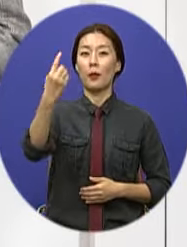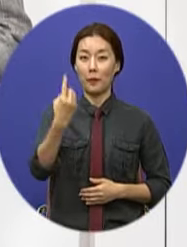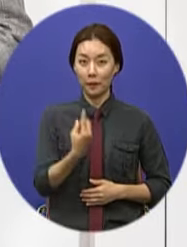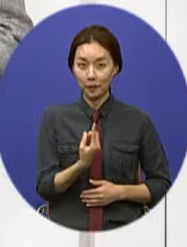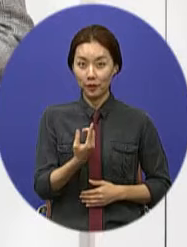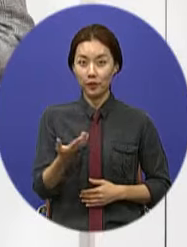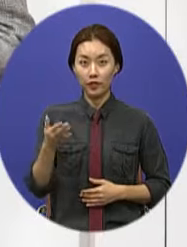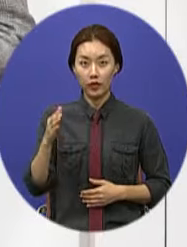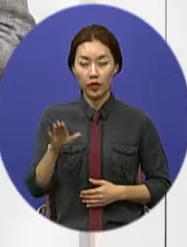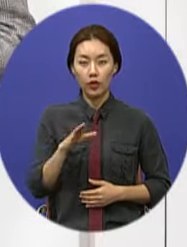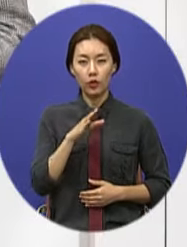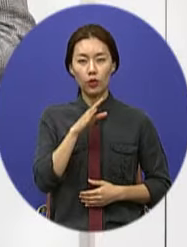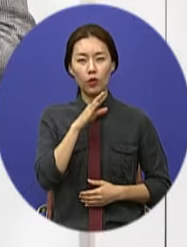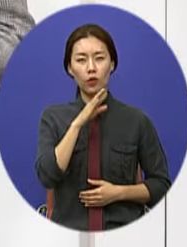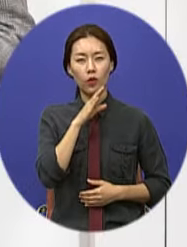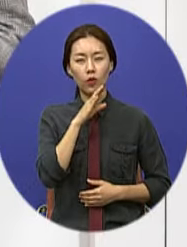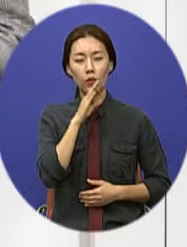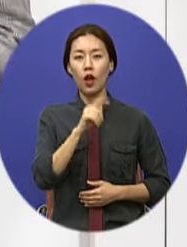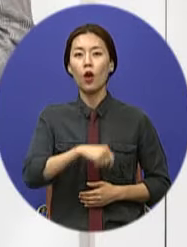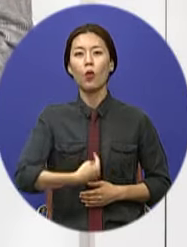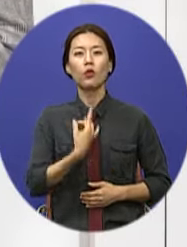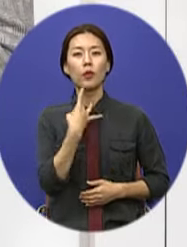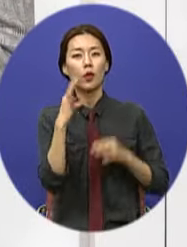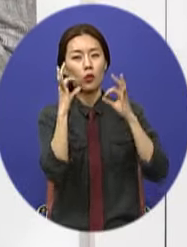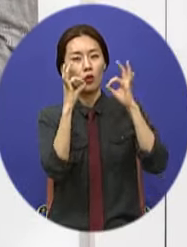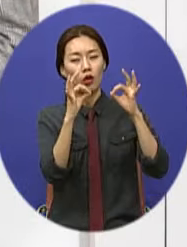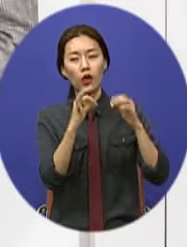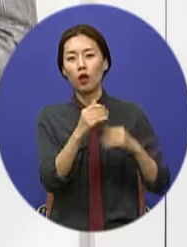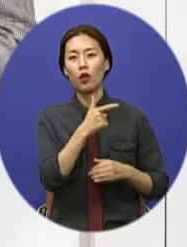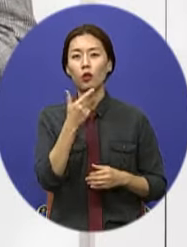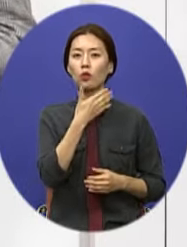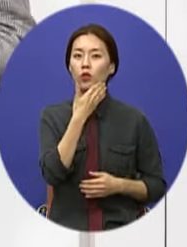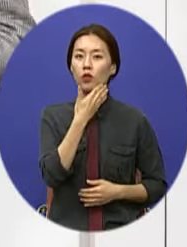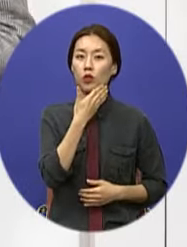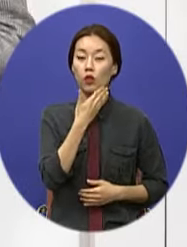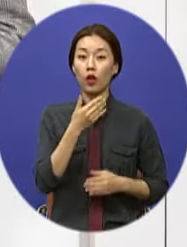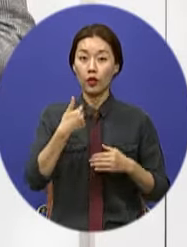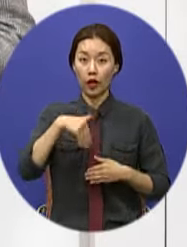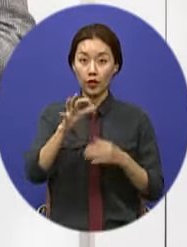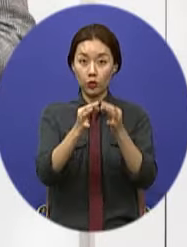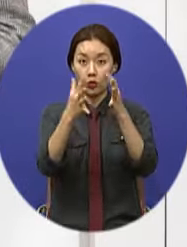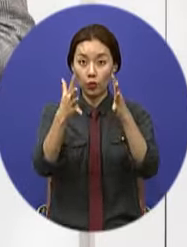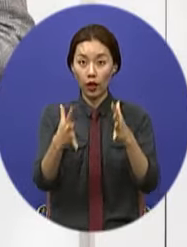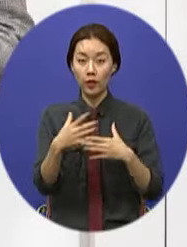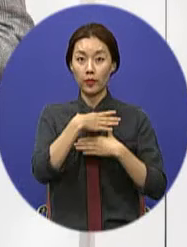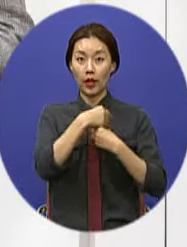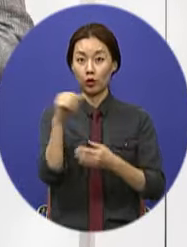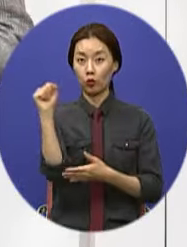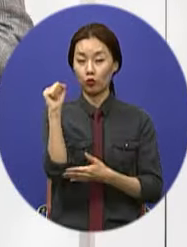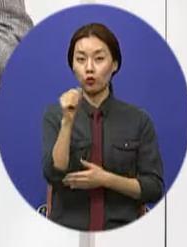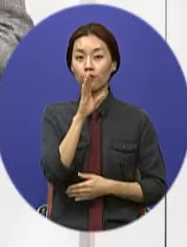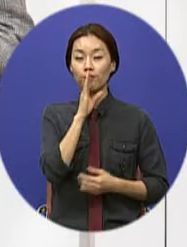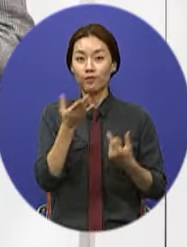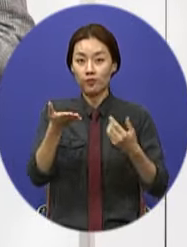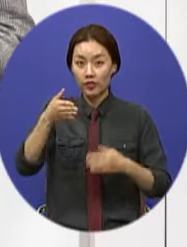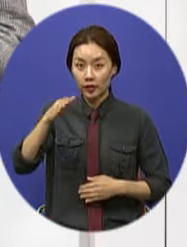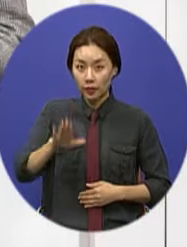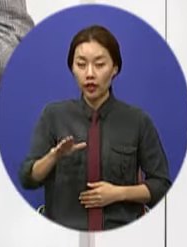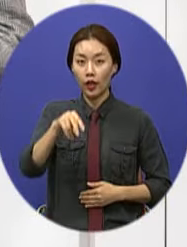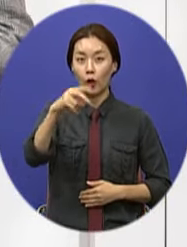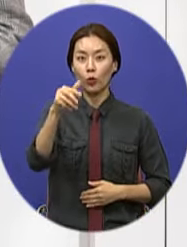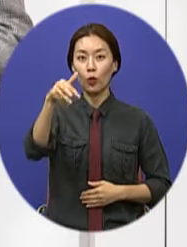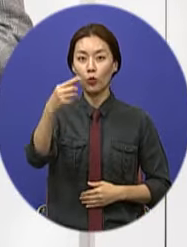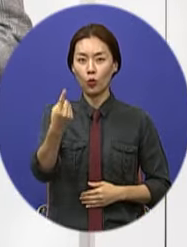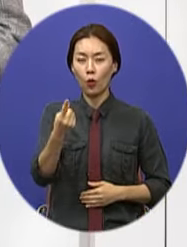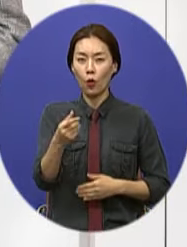근데 정말 혼자 보기 너무 아까운 거예요. 가면서 예. 그 안전 운전해야 되는데 속초 가는 길이 뭐